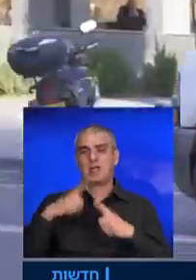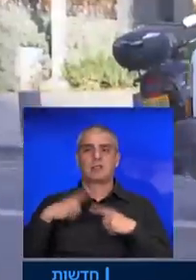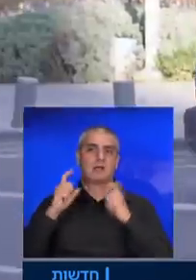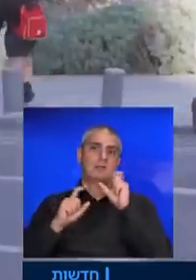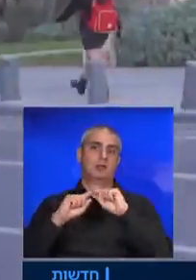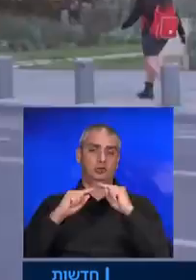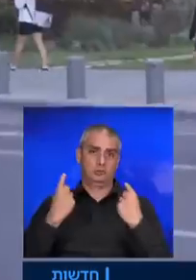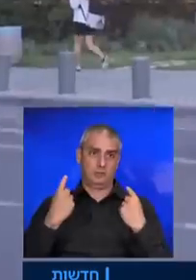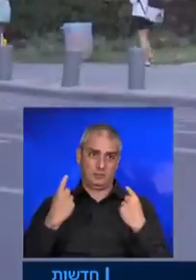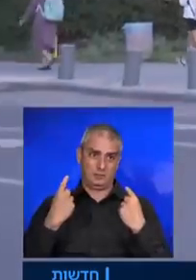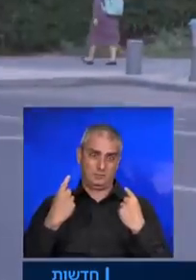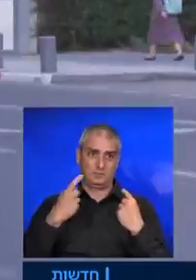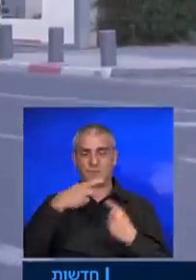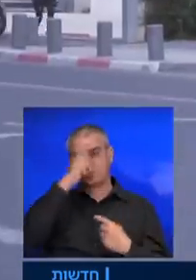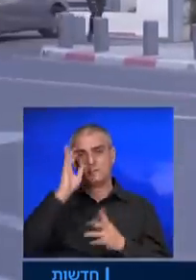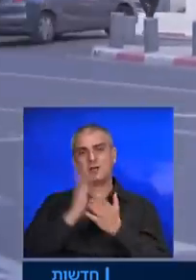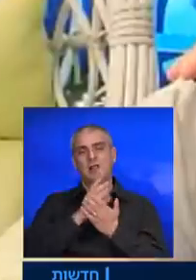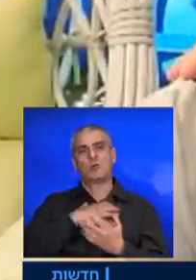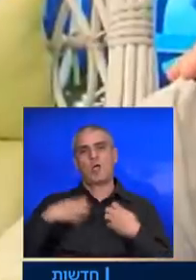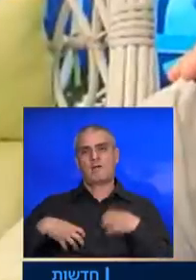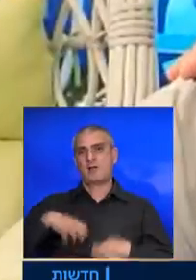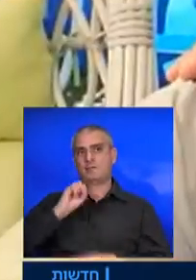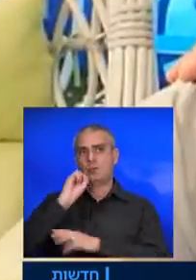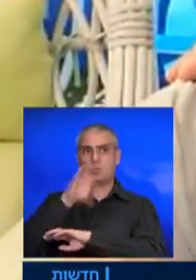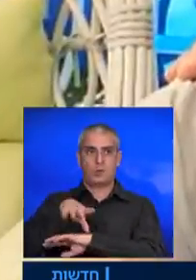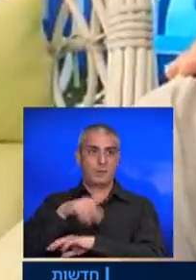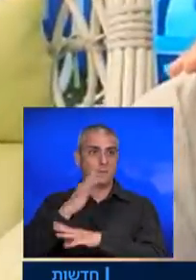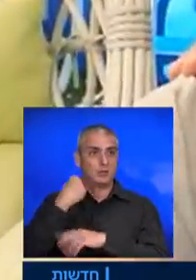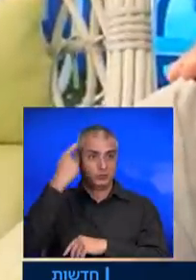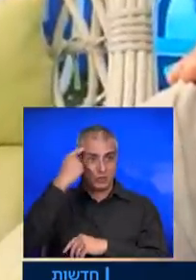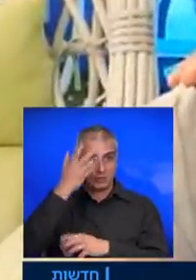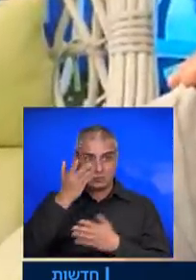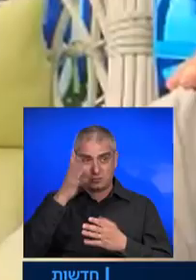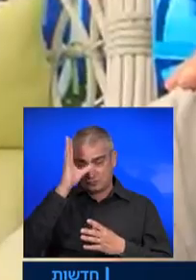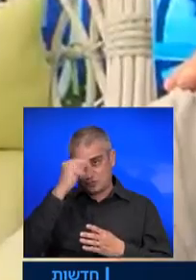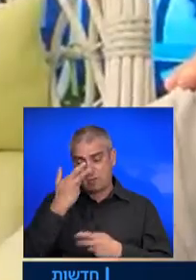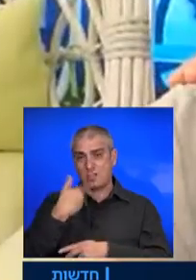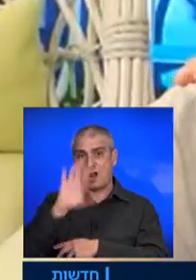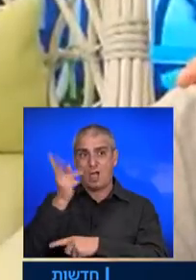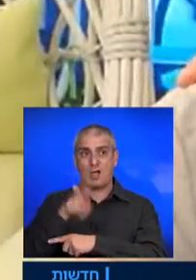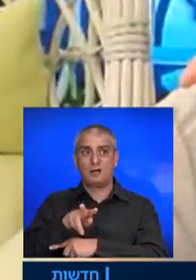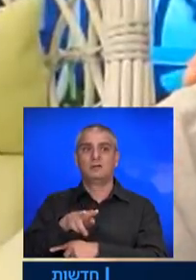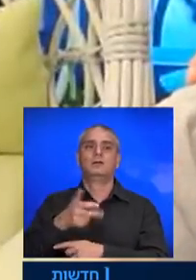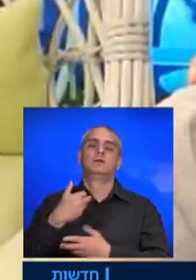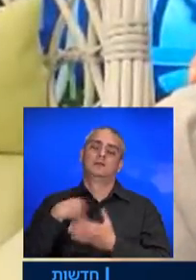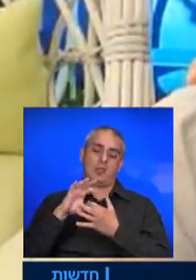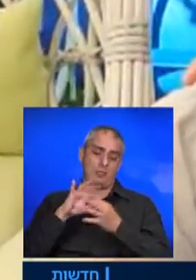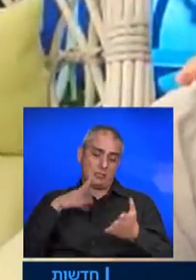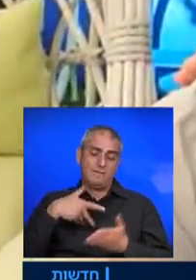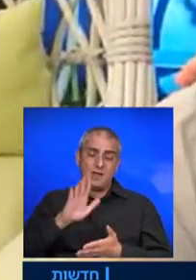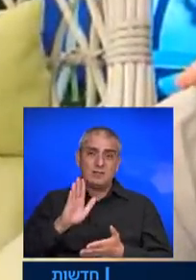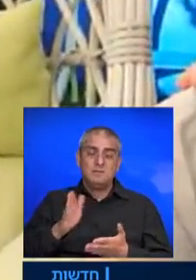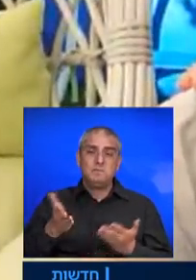הוריו החליטו לתרום את איבריו. ברגע שידענו שהלך לנו הילד, שאנחנו נפרדים ממנו,